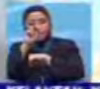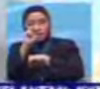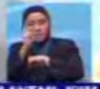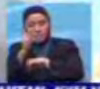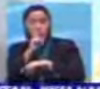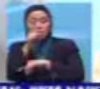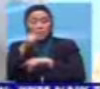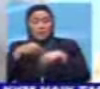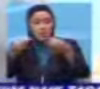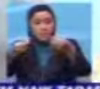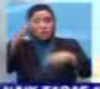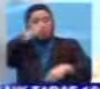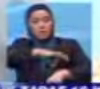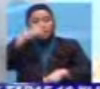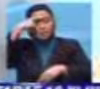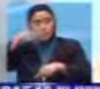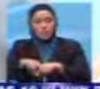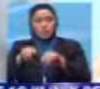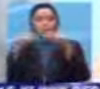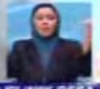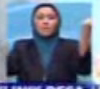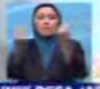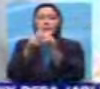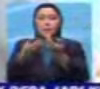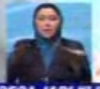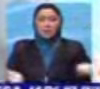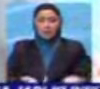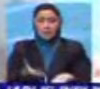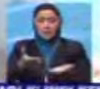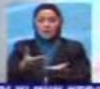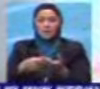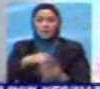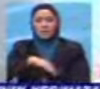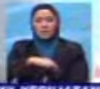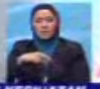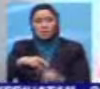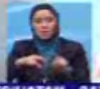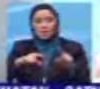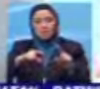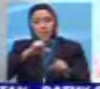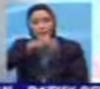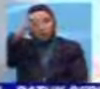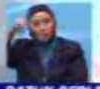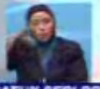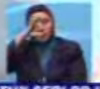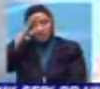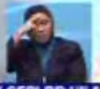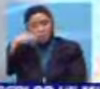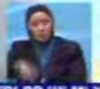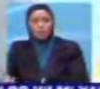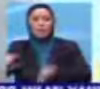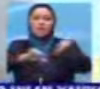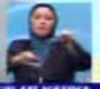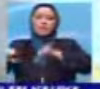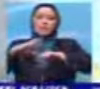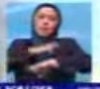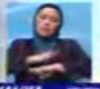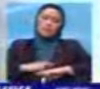khususnya untuk melakukan aktiviti-aktiviti rekreasi khususnya. Di sini